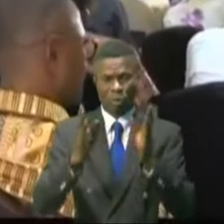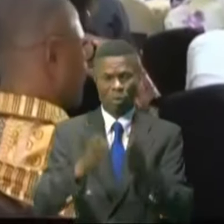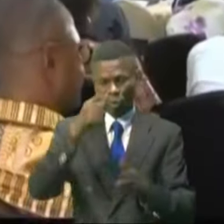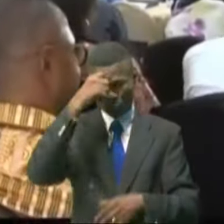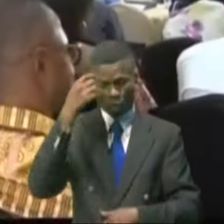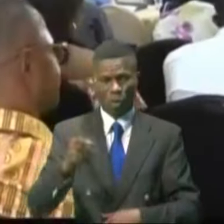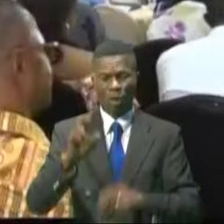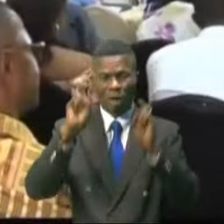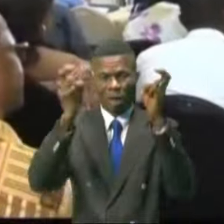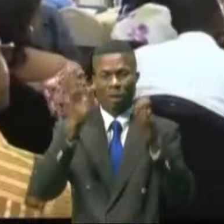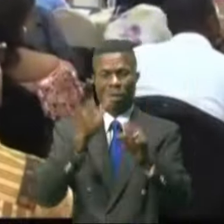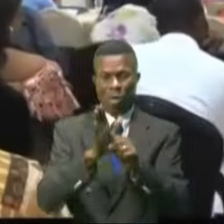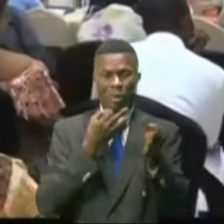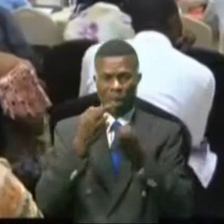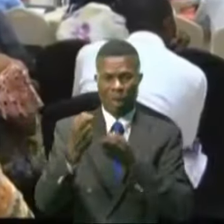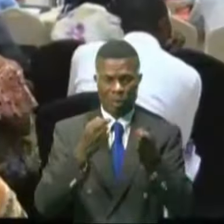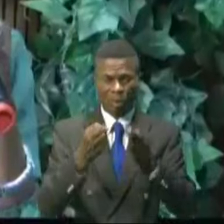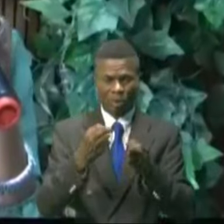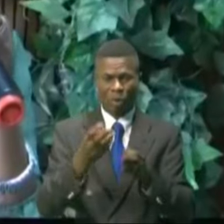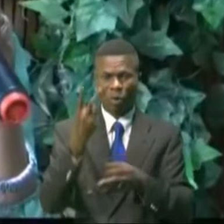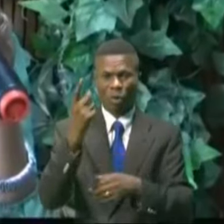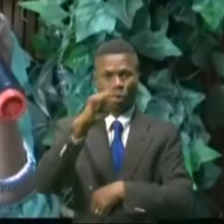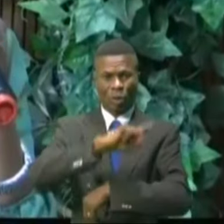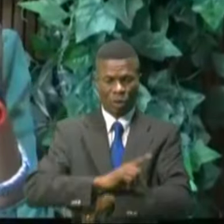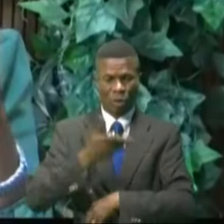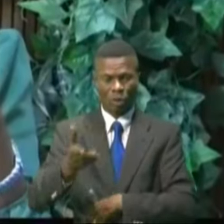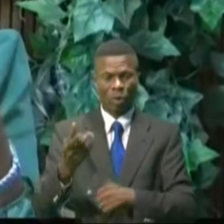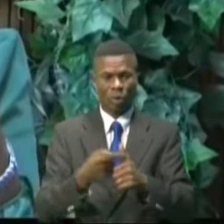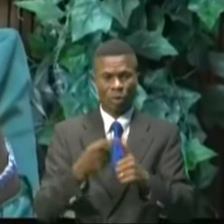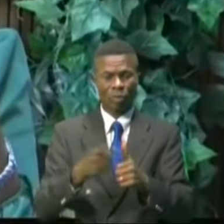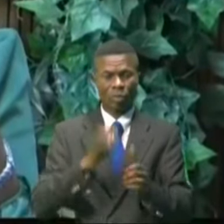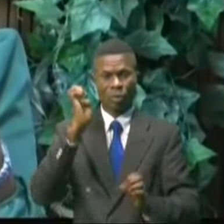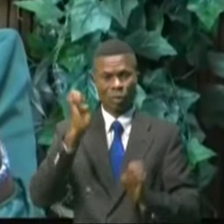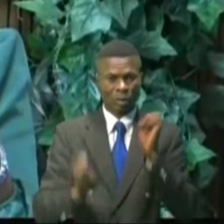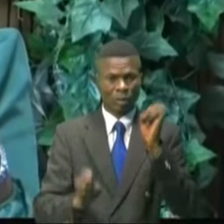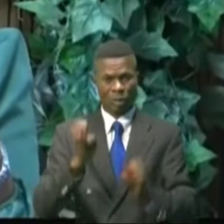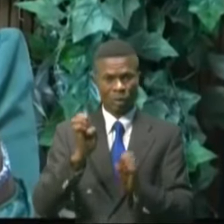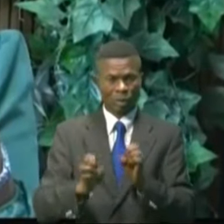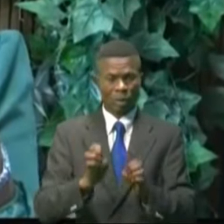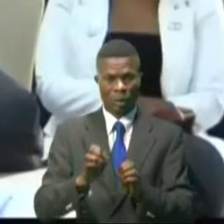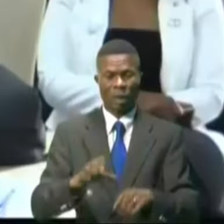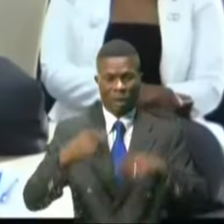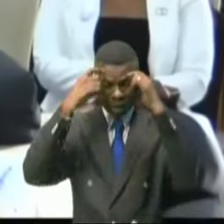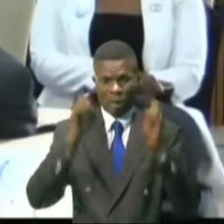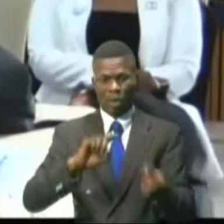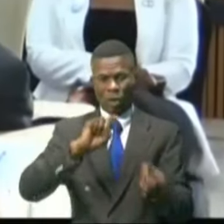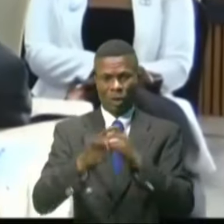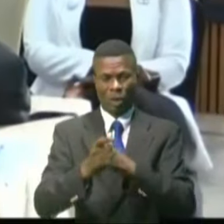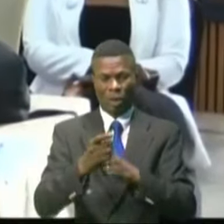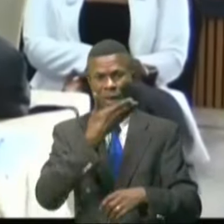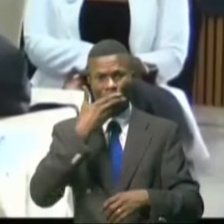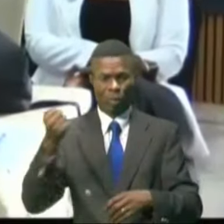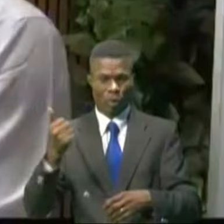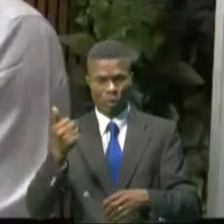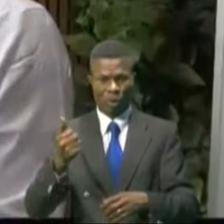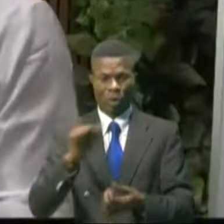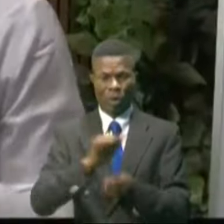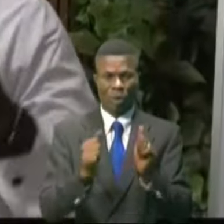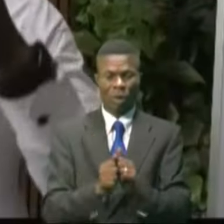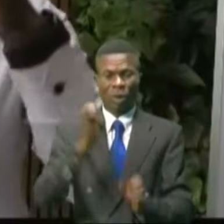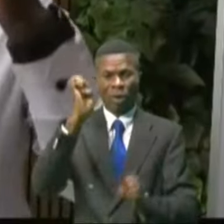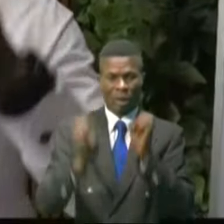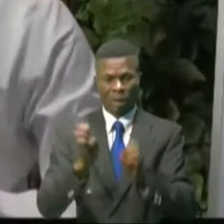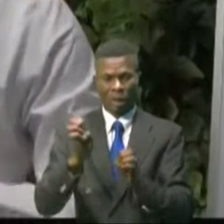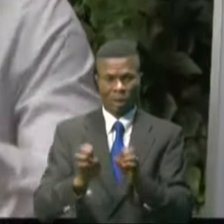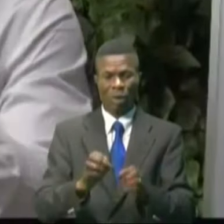thèmes seront développés durant ces 2 jours, notamment évaluation des options d'amélioration génétique bovine, l'évaluation